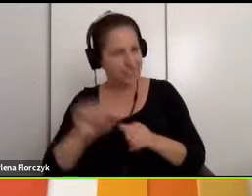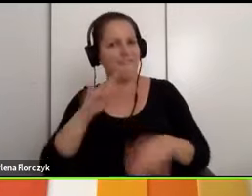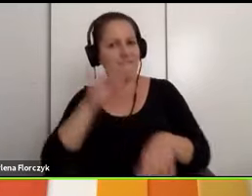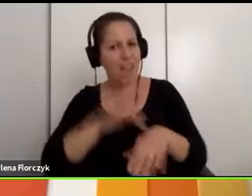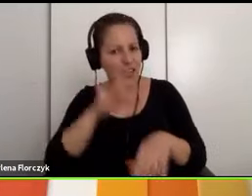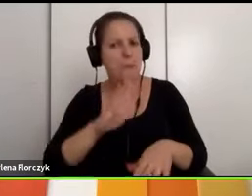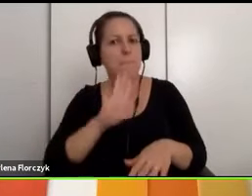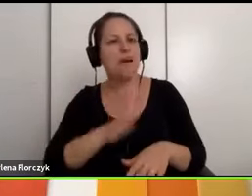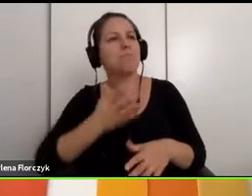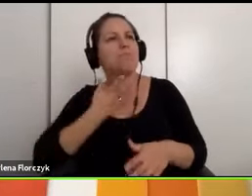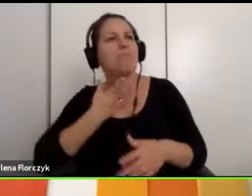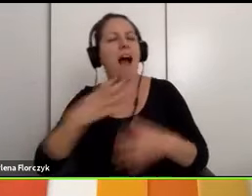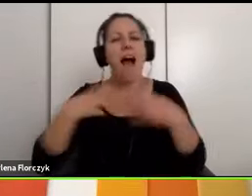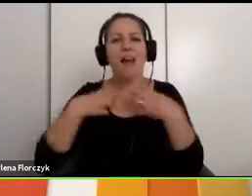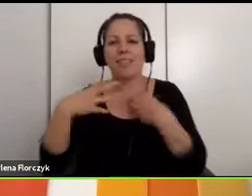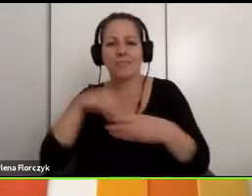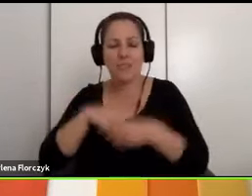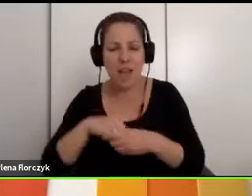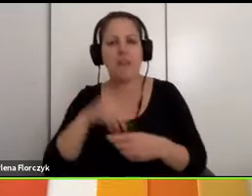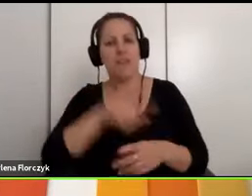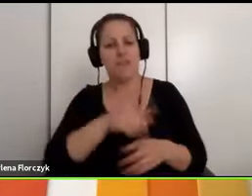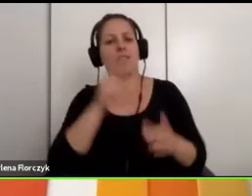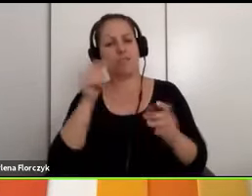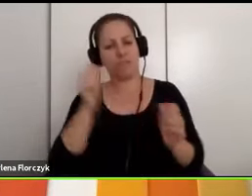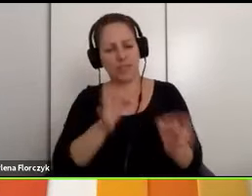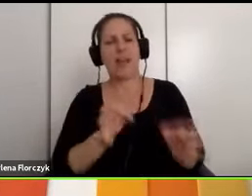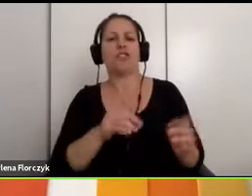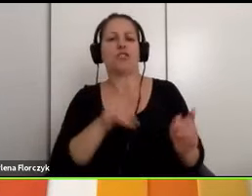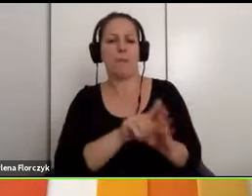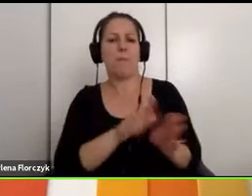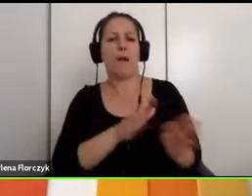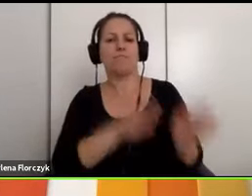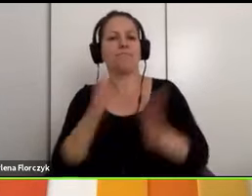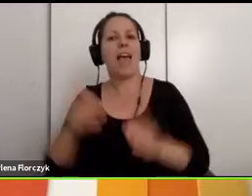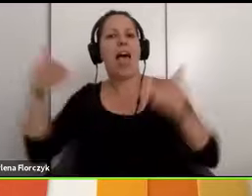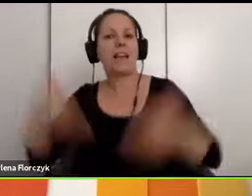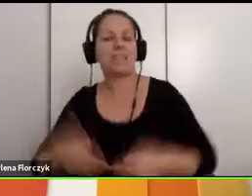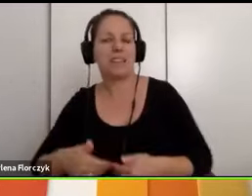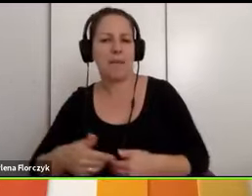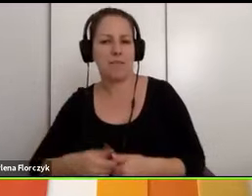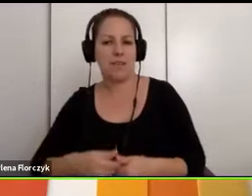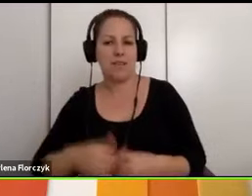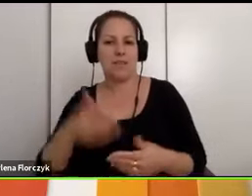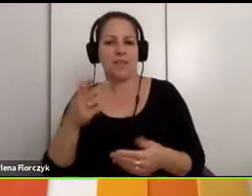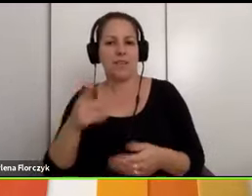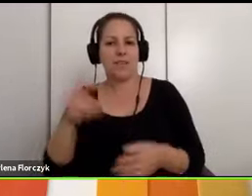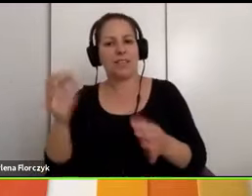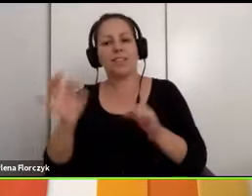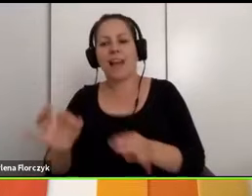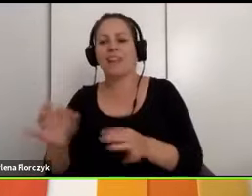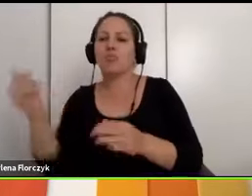jakieś poczucie artystyczne, no to teraz przykujmy to na egzamin. I na to, że masz się nauczyć tyle, a